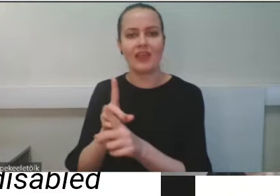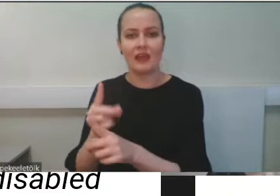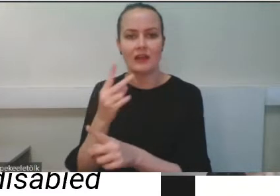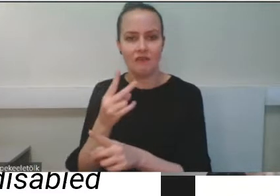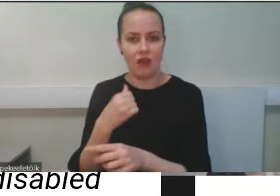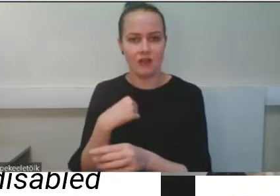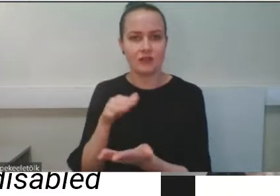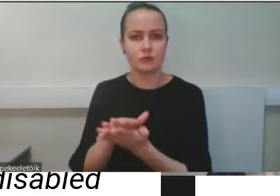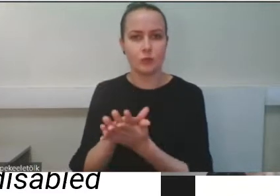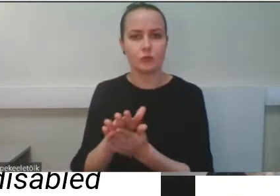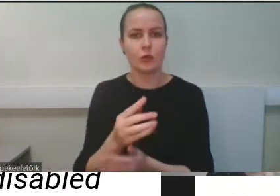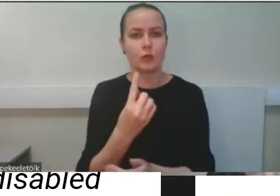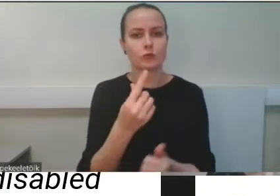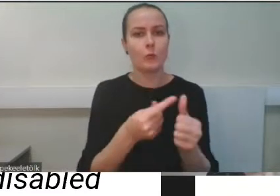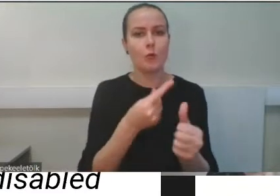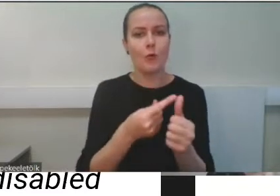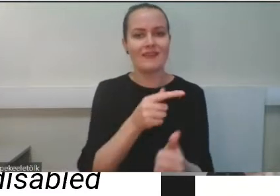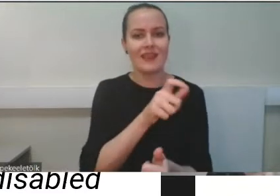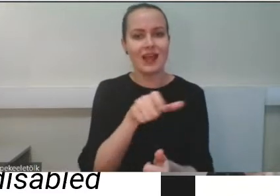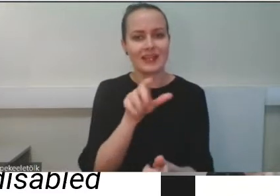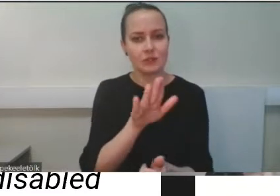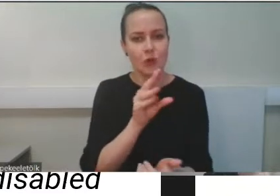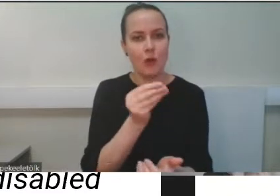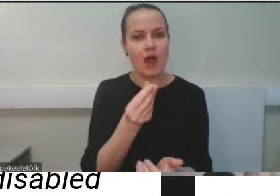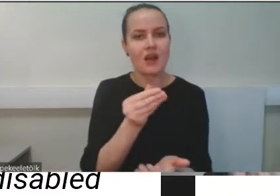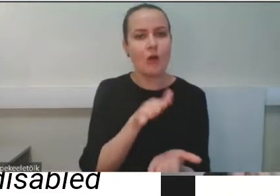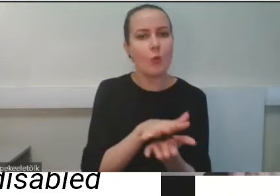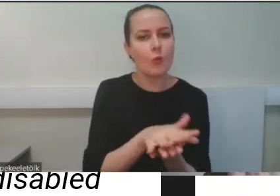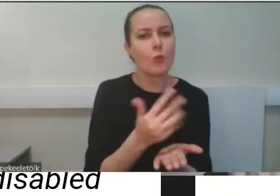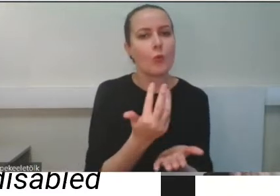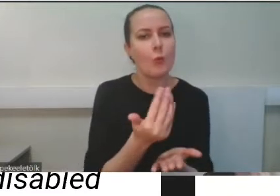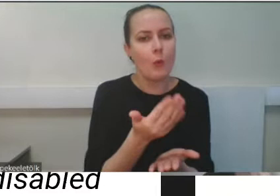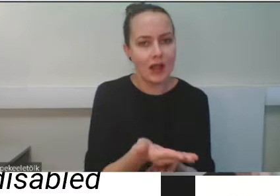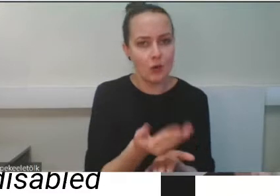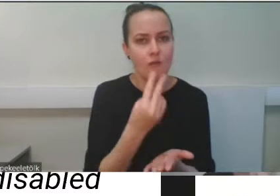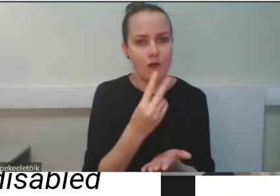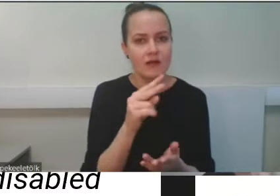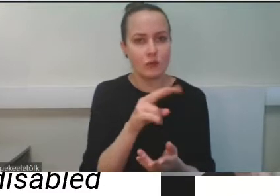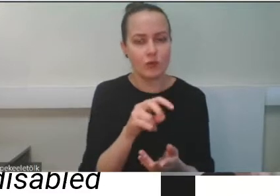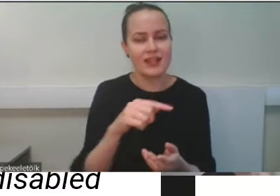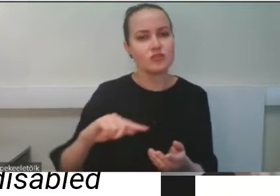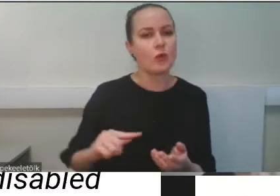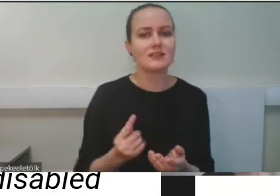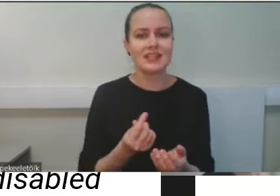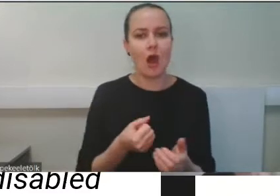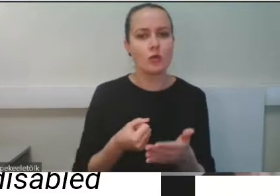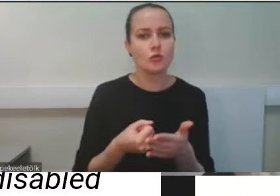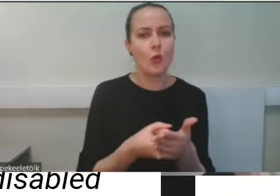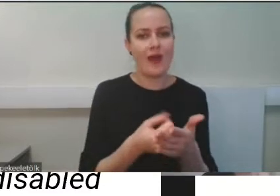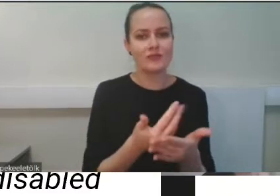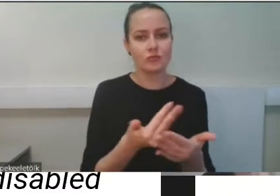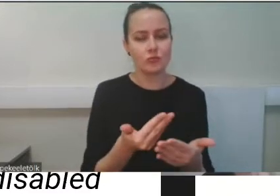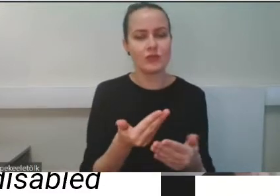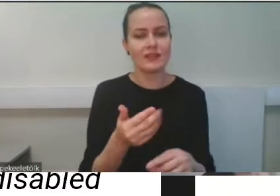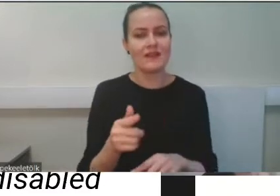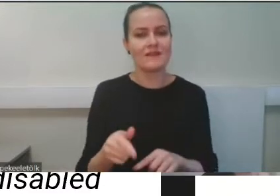Euroopa Statistikaameti lehekülgedel kui Euroopa Komisjoni lehekülgedel sellise suure laia mõistena disability, ehk siis eesti